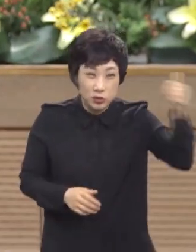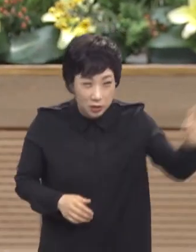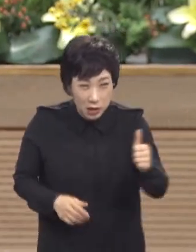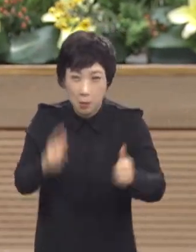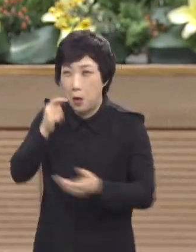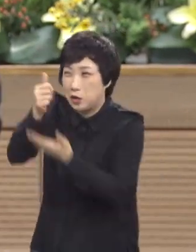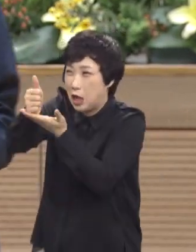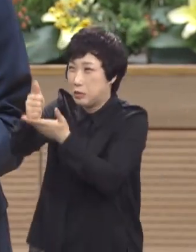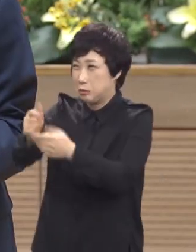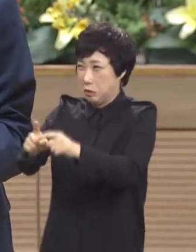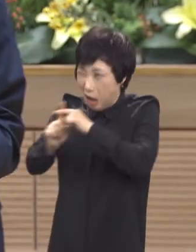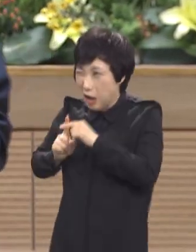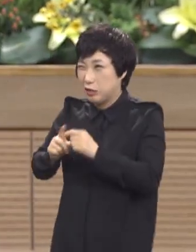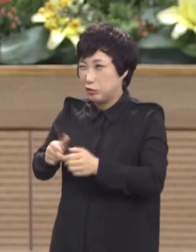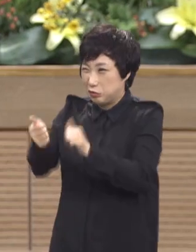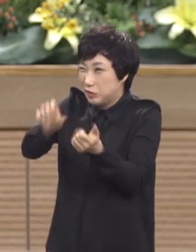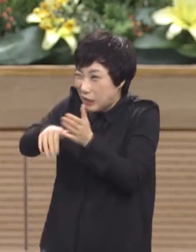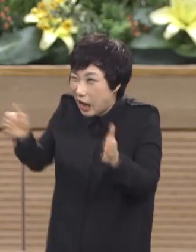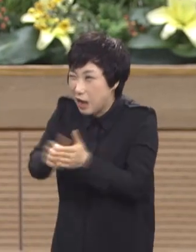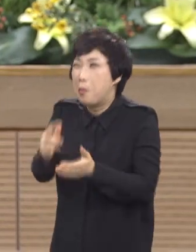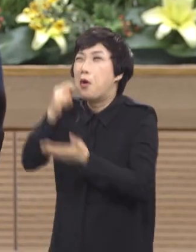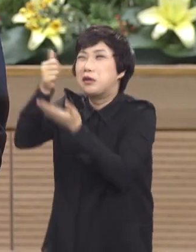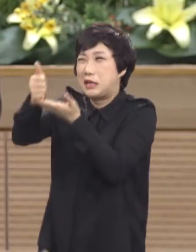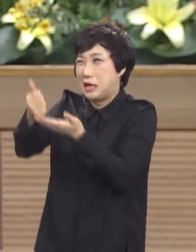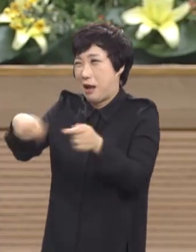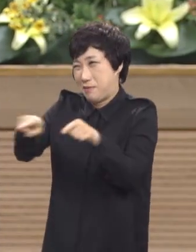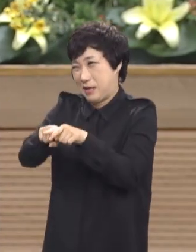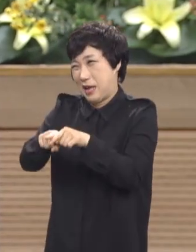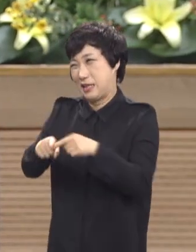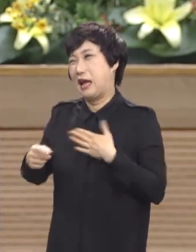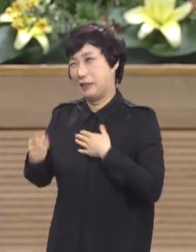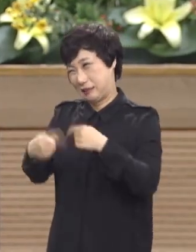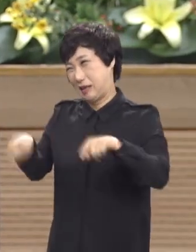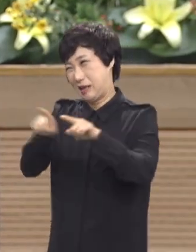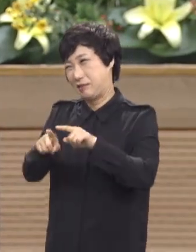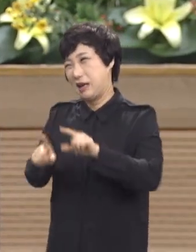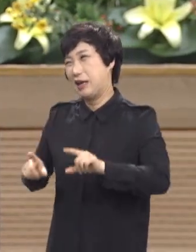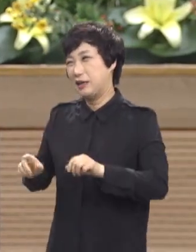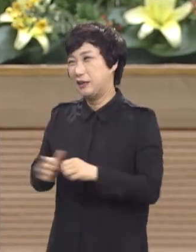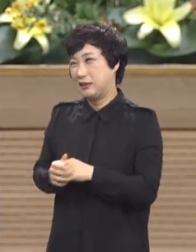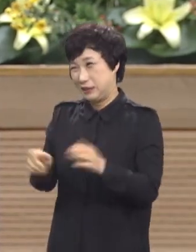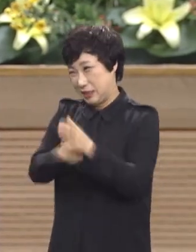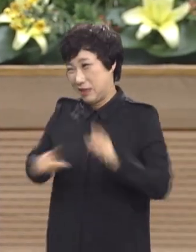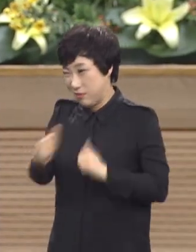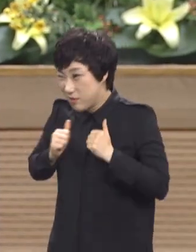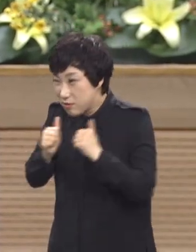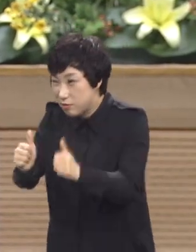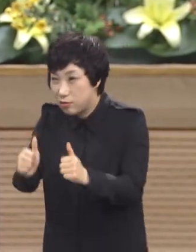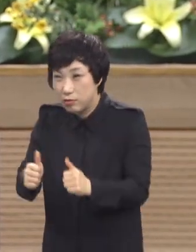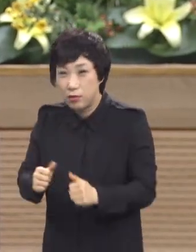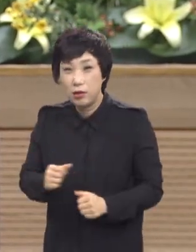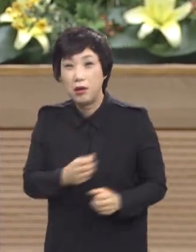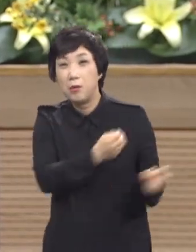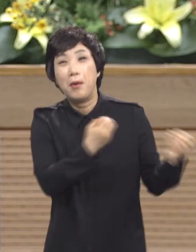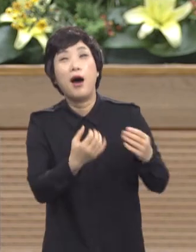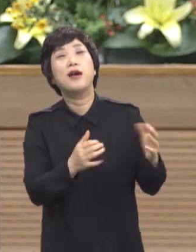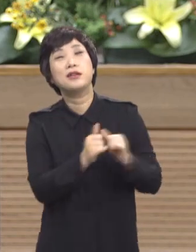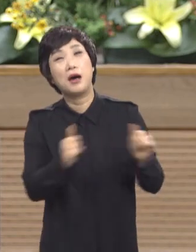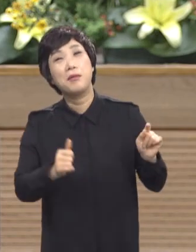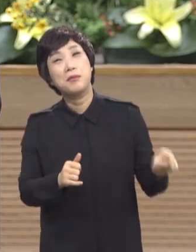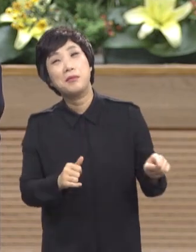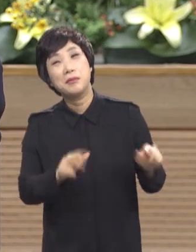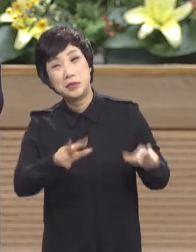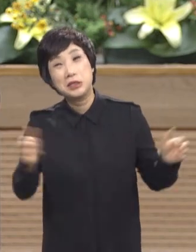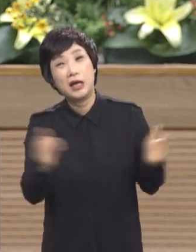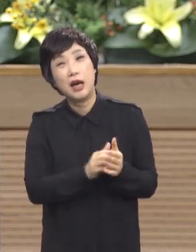목사님 죽을 때까지 목사님과 함께 같이 가겠습니다 하던 사람들이 천명도 다 물러나서